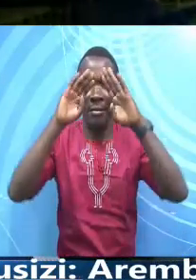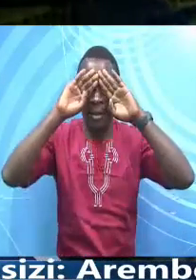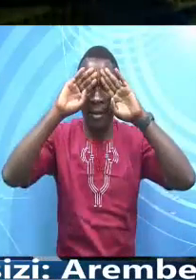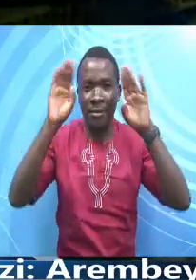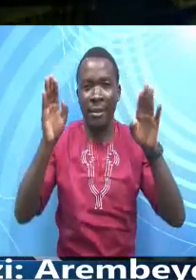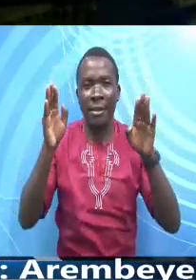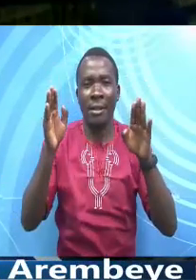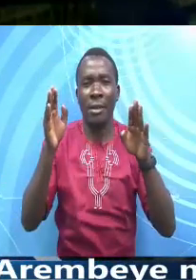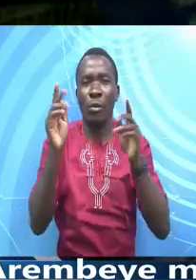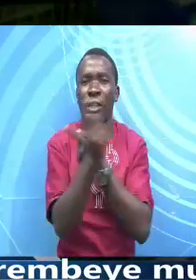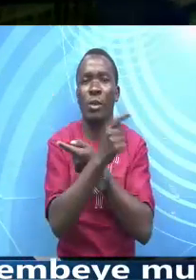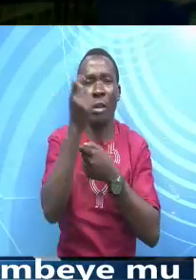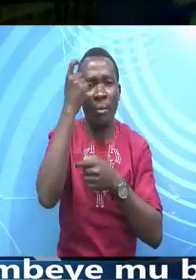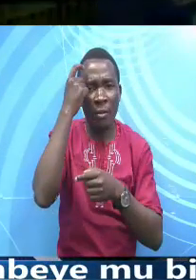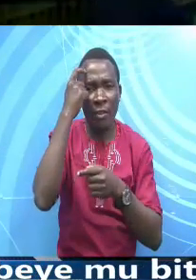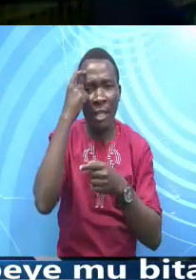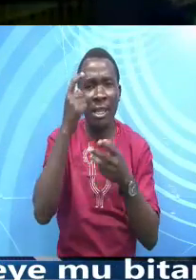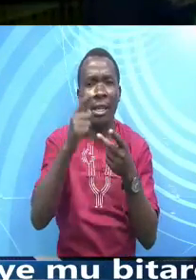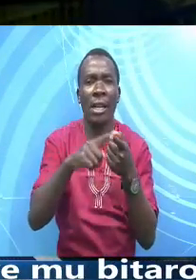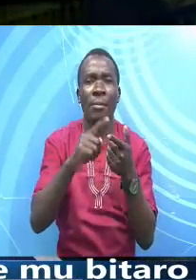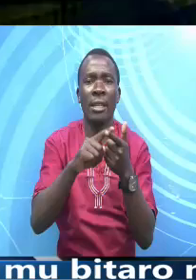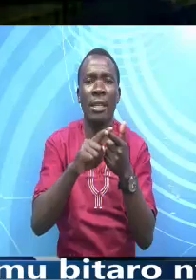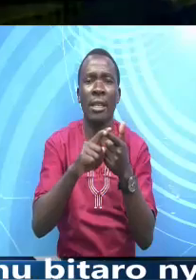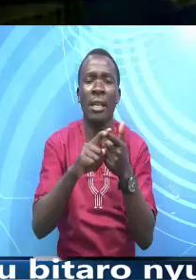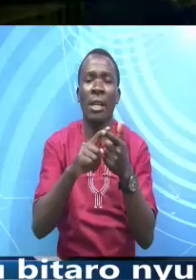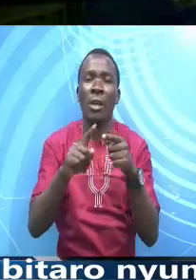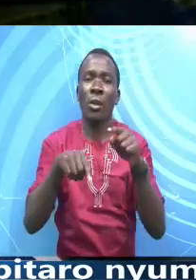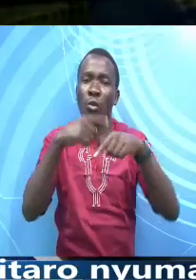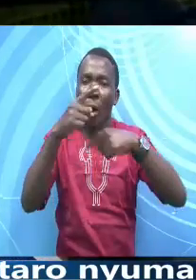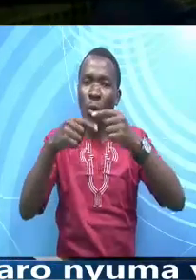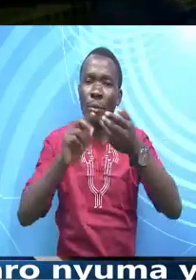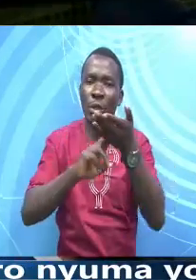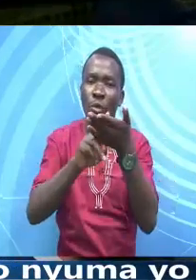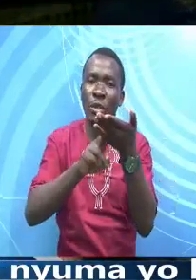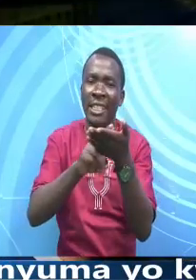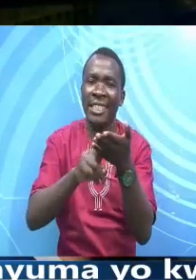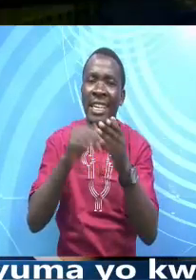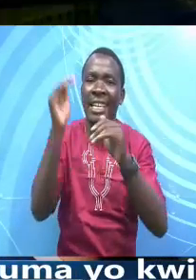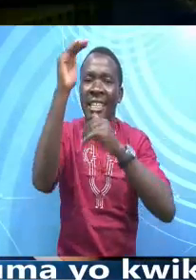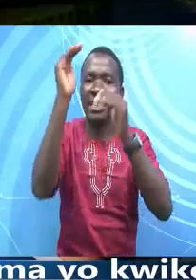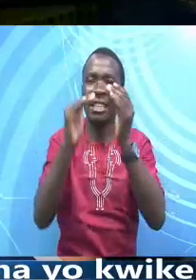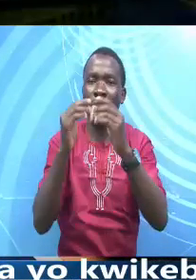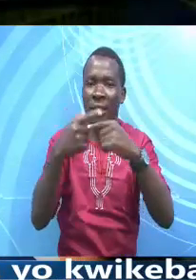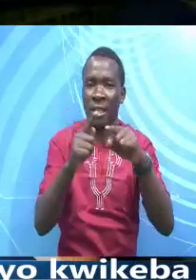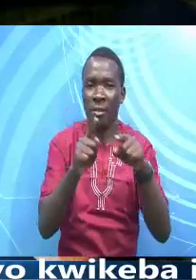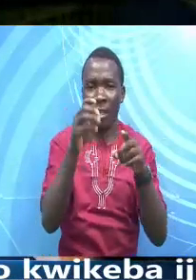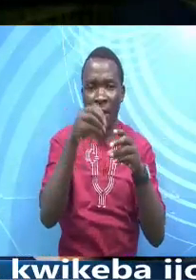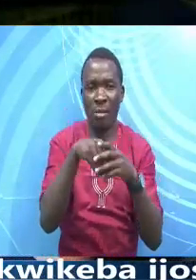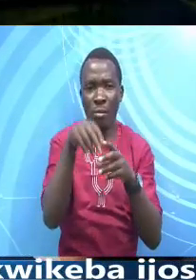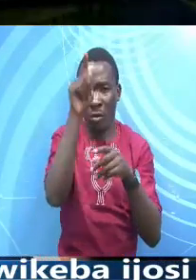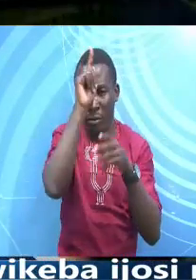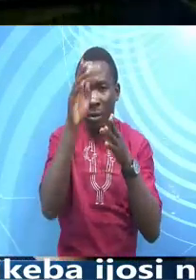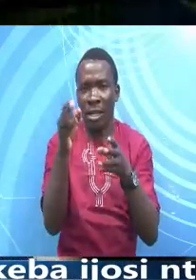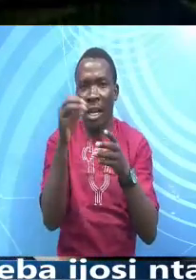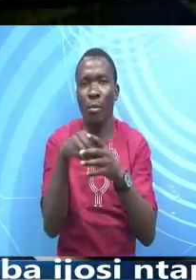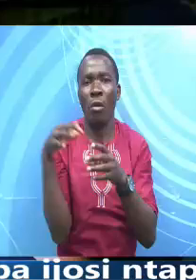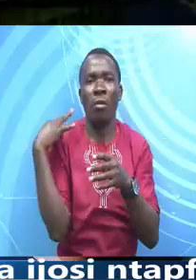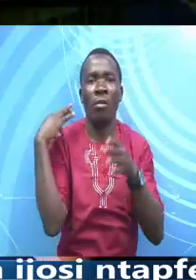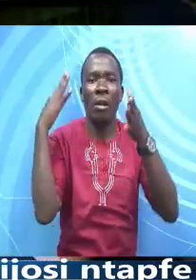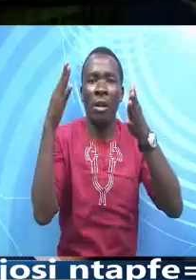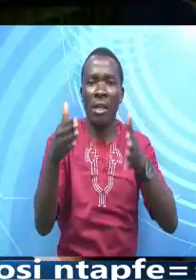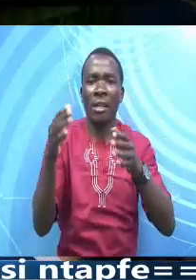kuzamura imyumvire icya kabiri ni uko twagiye twifashisha n'inzego zitandukanye muri abaturage harimo abakora bushake